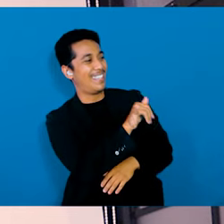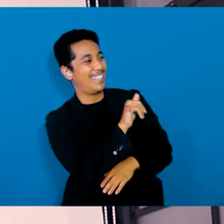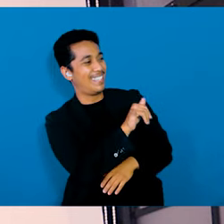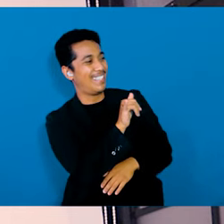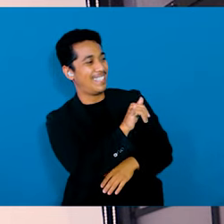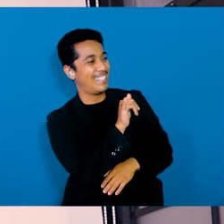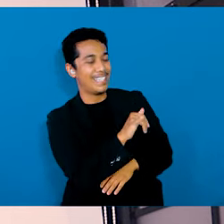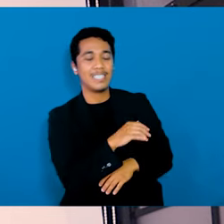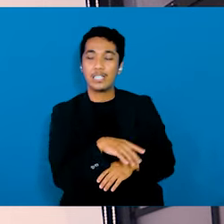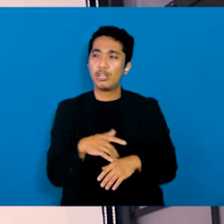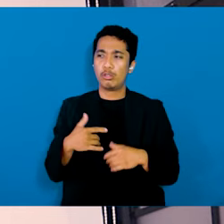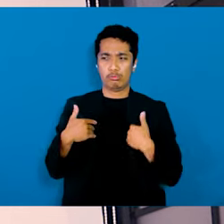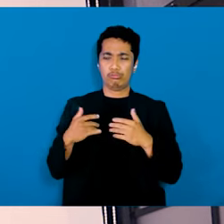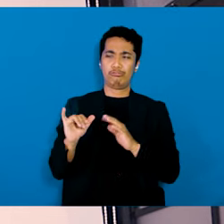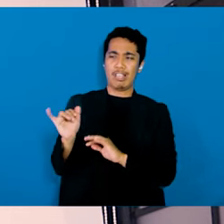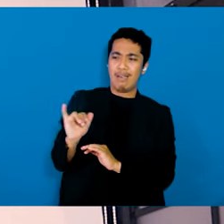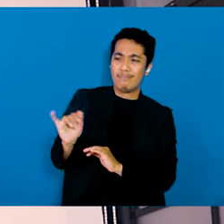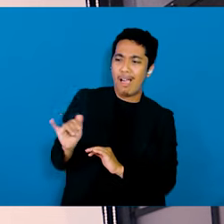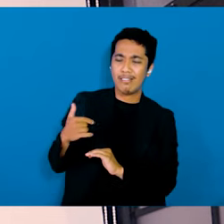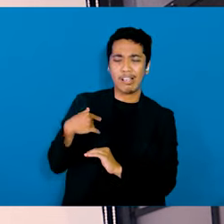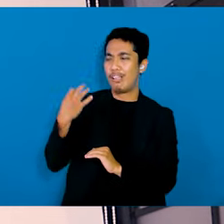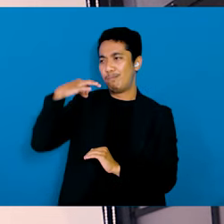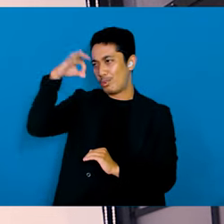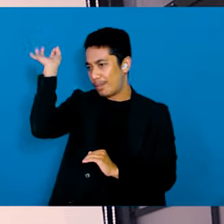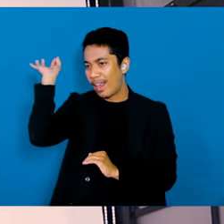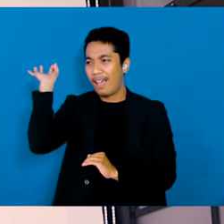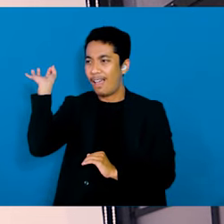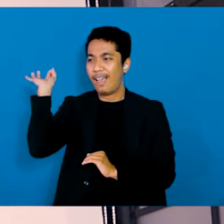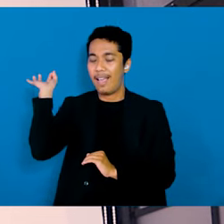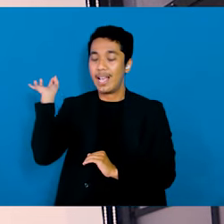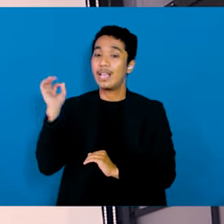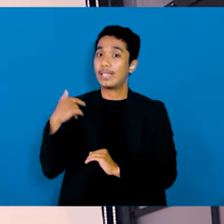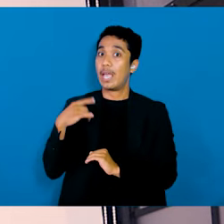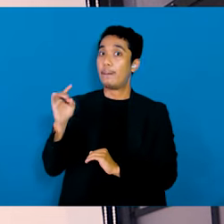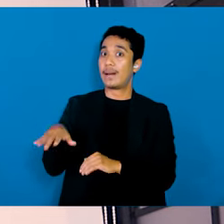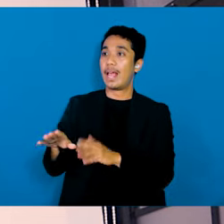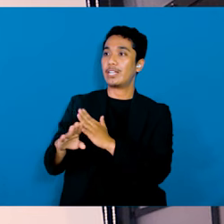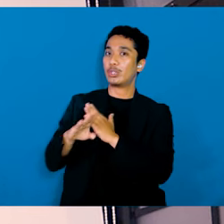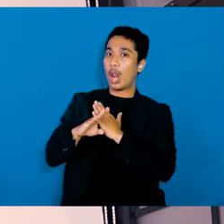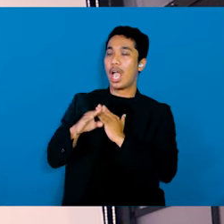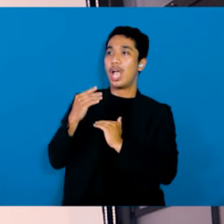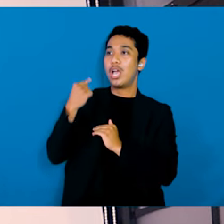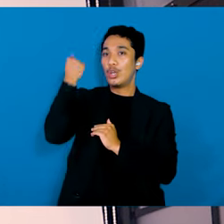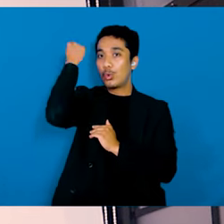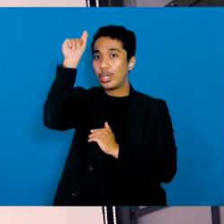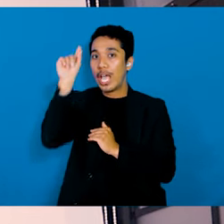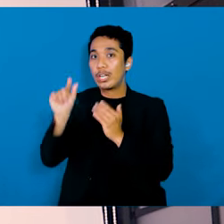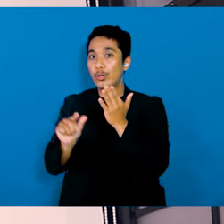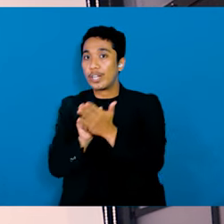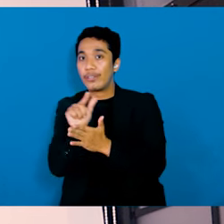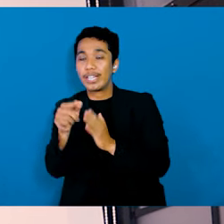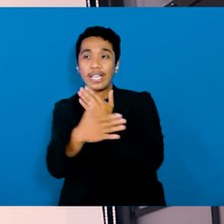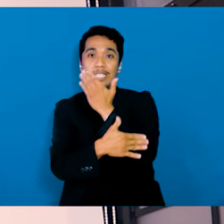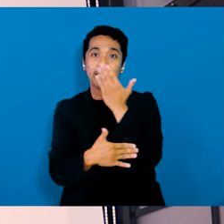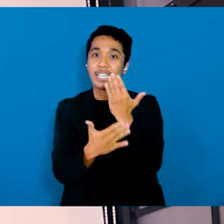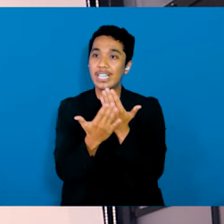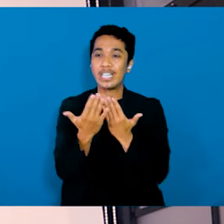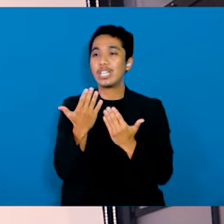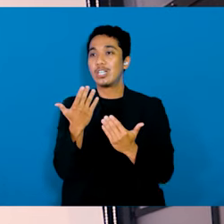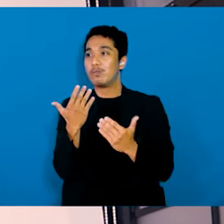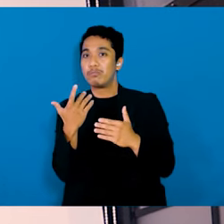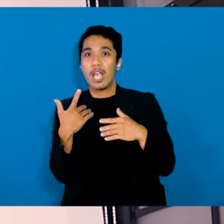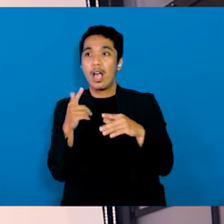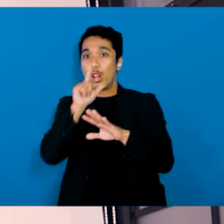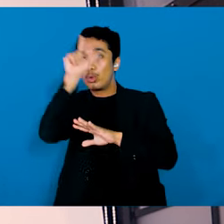Saya aja belum ada. Saya pernah ditolak kuliah di sebuah perguruan tinggi negeri pencetak